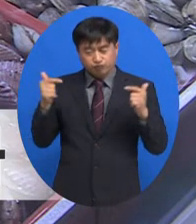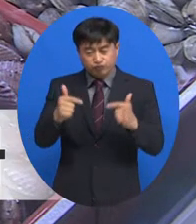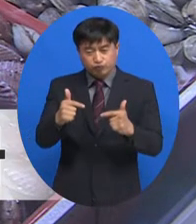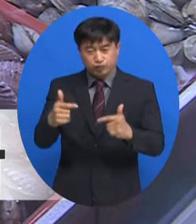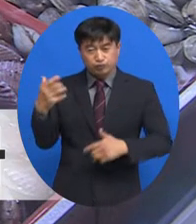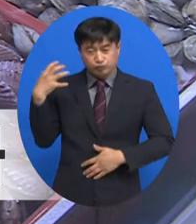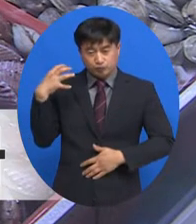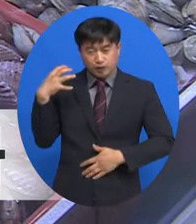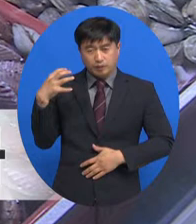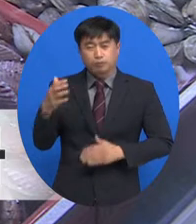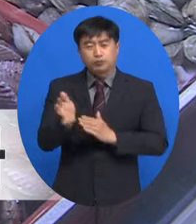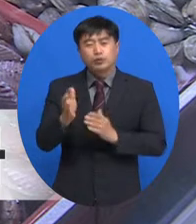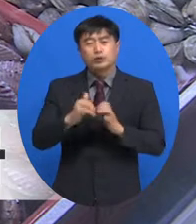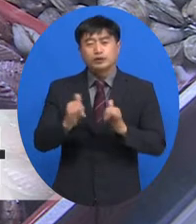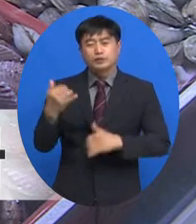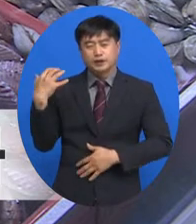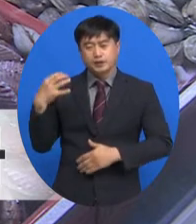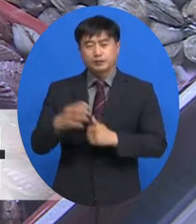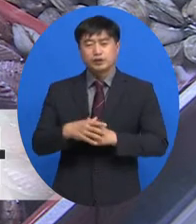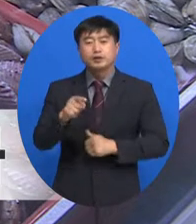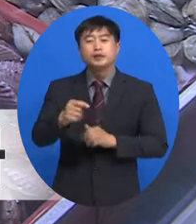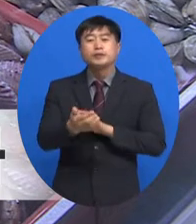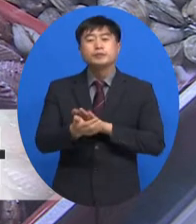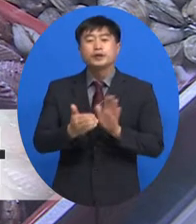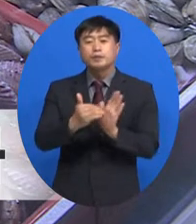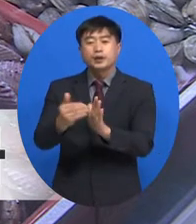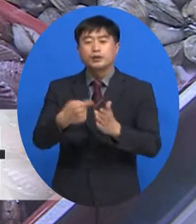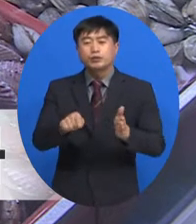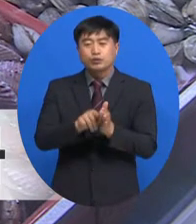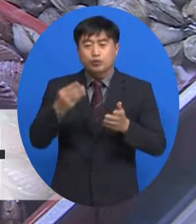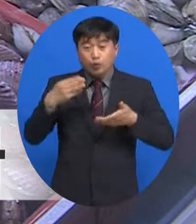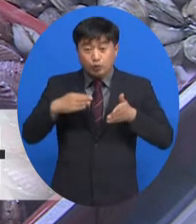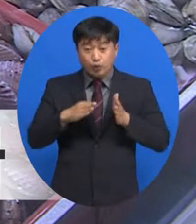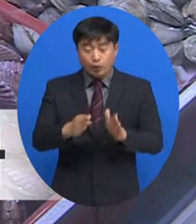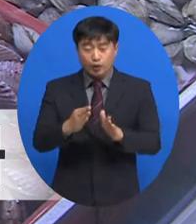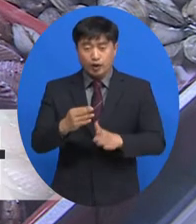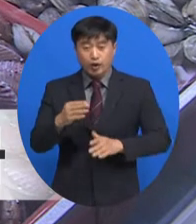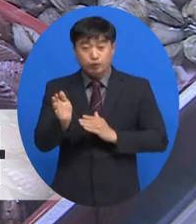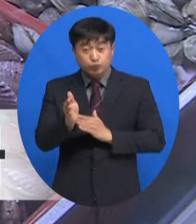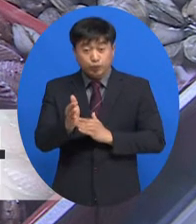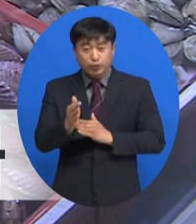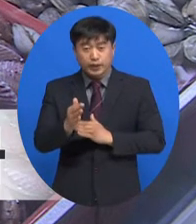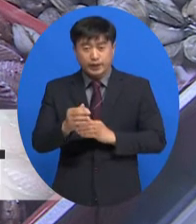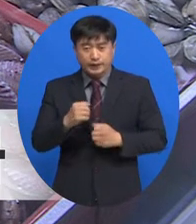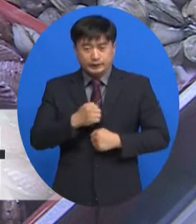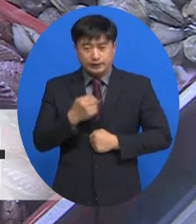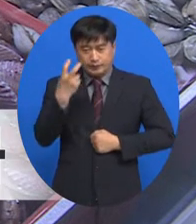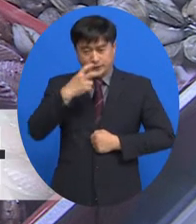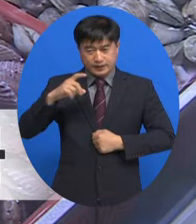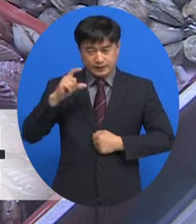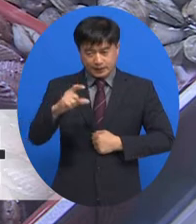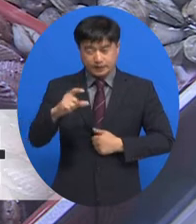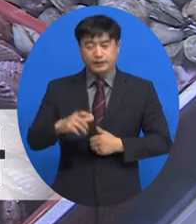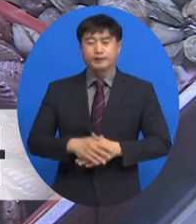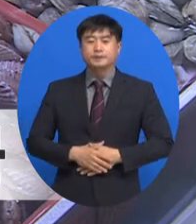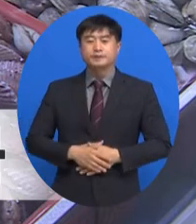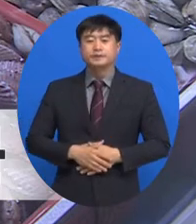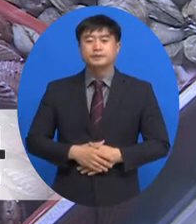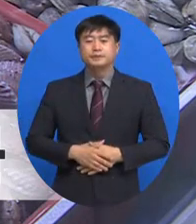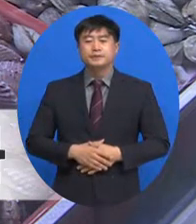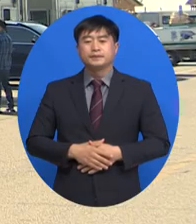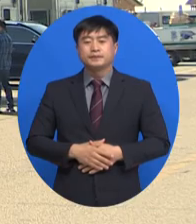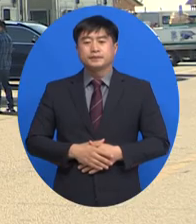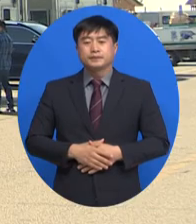어민들에게 돌아갈 텐데요. 이를 사전에 예방하기 위해 경기도가 수산물 안전검사를 강화합니다. 현장 취재했습니다.